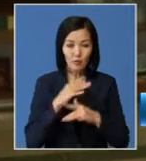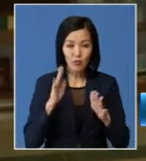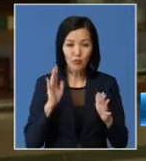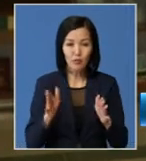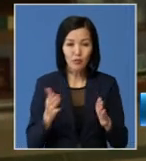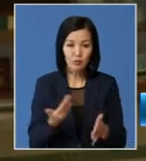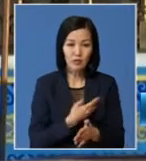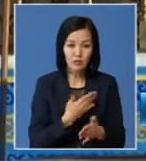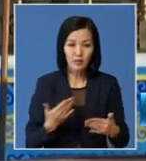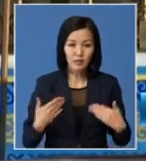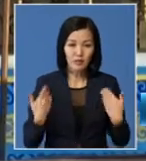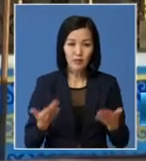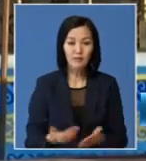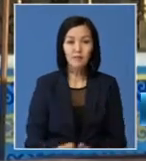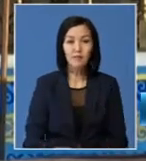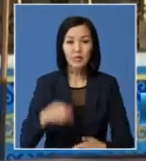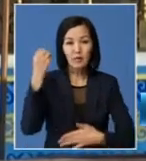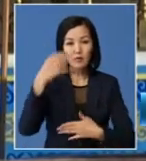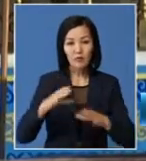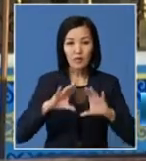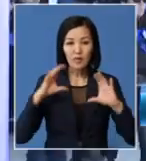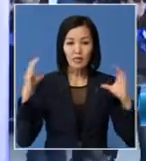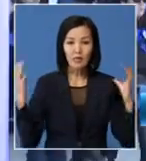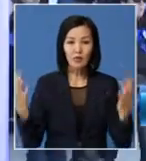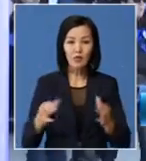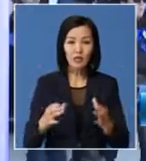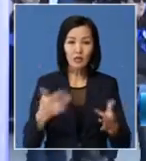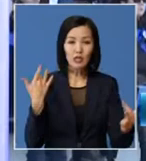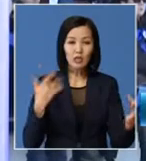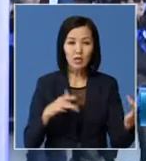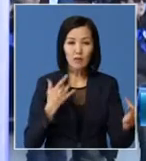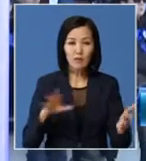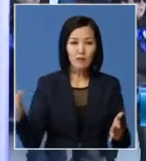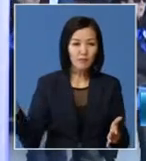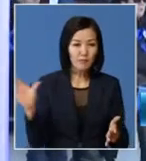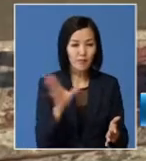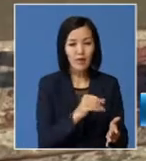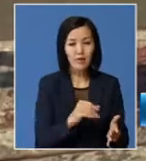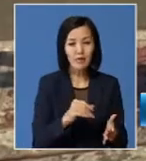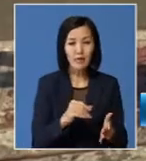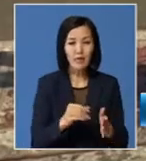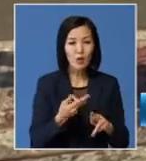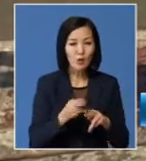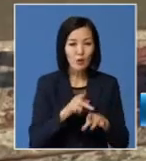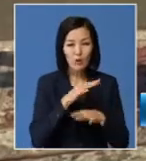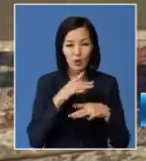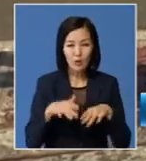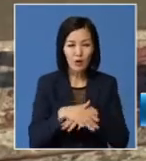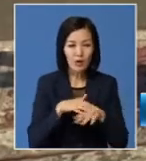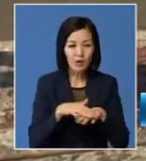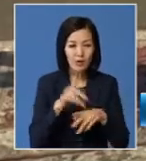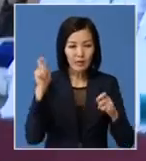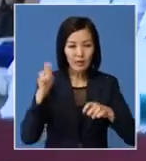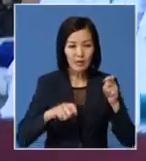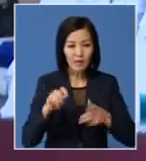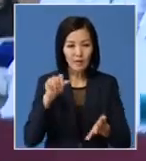соны тілеймін. Орталық стадионда өткен шараға Жамбыл жұртының тайлы таяғы қалмай жиналған. Өңір басшысының қысқа ғана құттықтауынан кейін